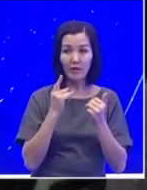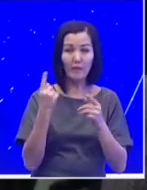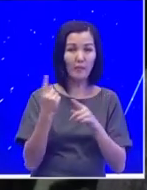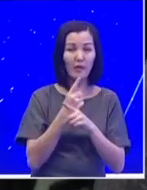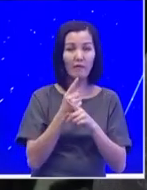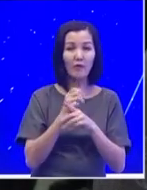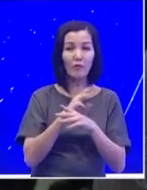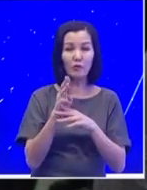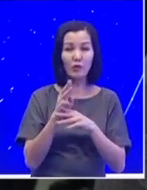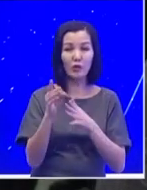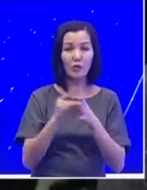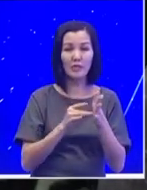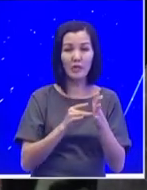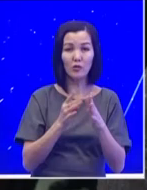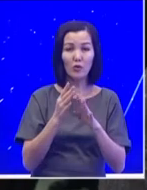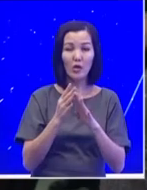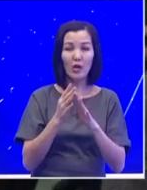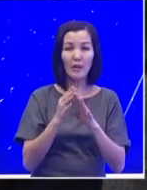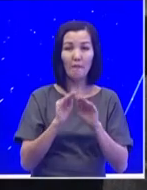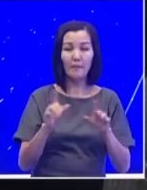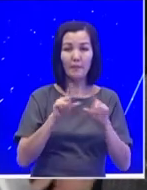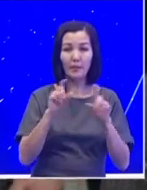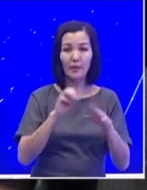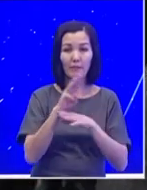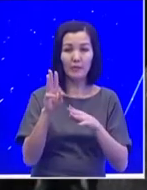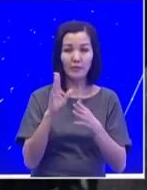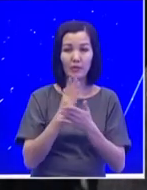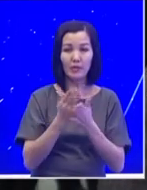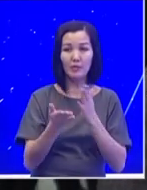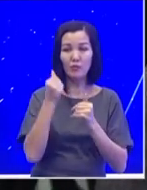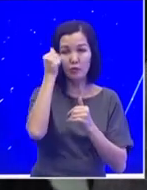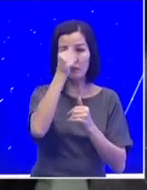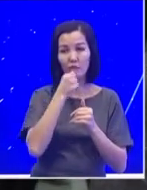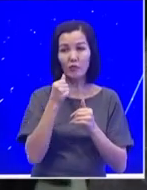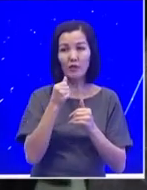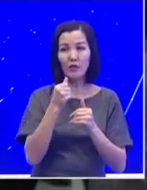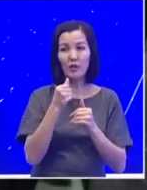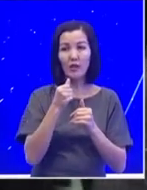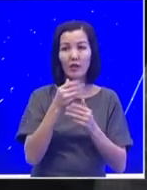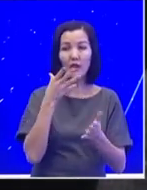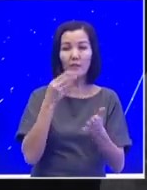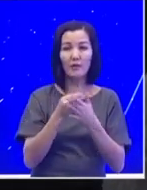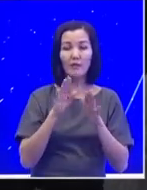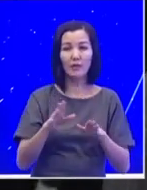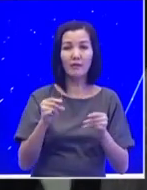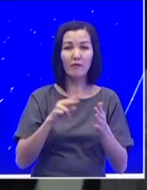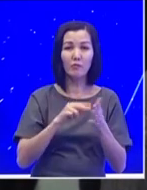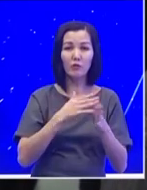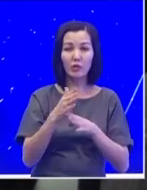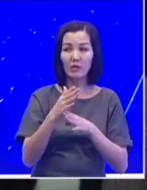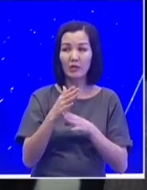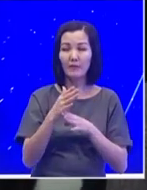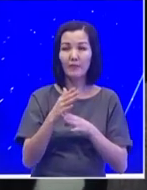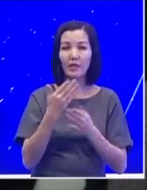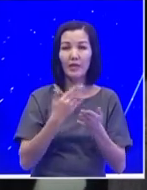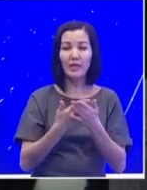первоочередное обеспечение местами в детских садах идет. И плюс с прошлого года мы субсидируем родительскую оплату из местного бюджета, если